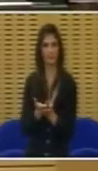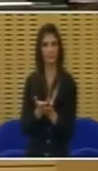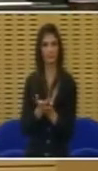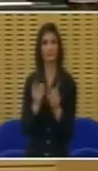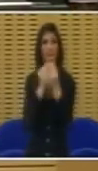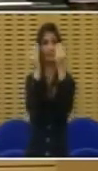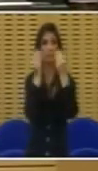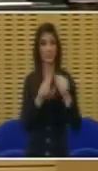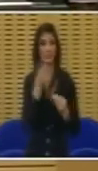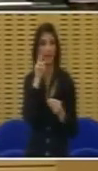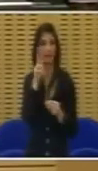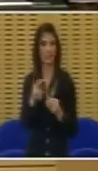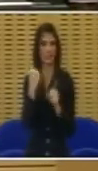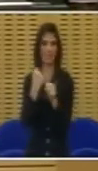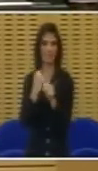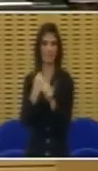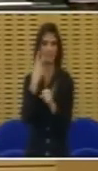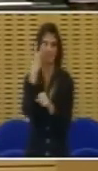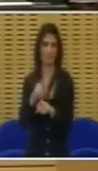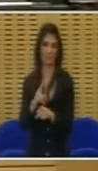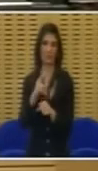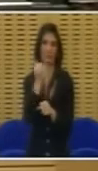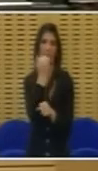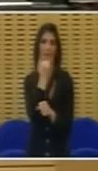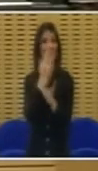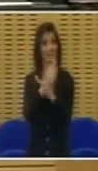τέλος δημόσια από τον ίδιο τον εισαγγελέα.